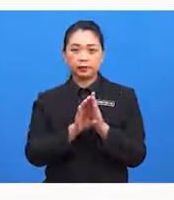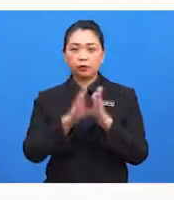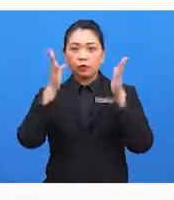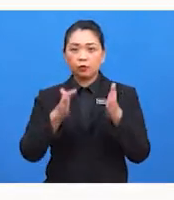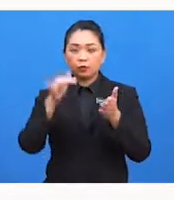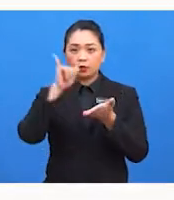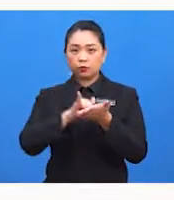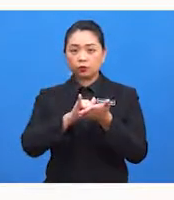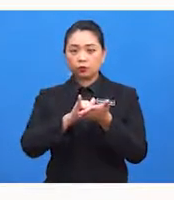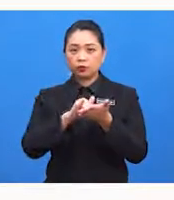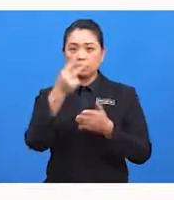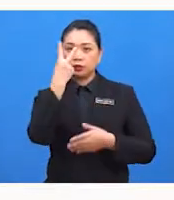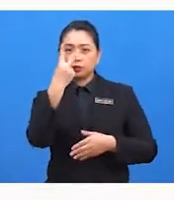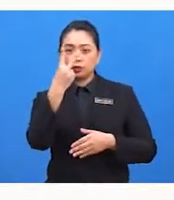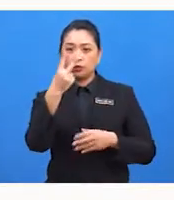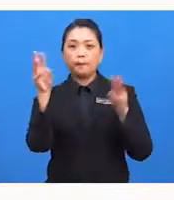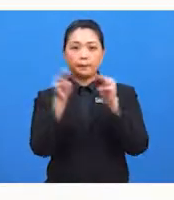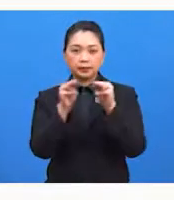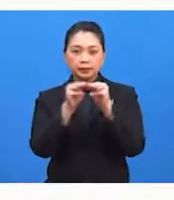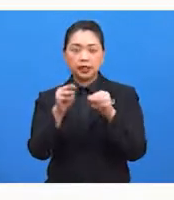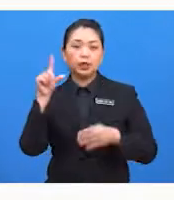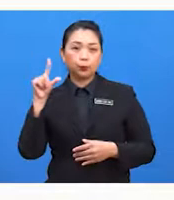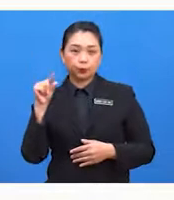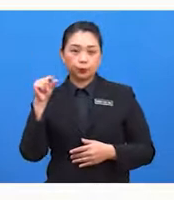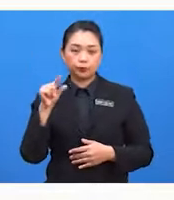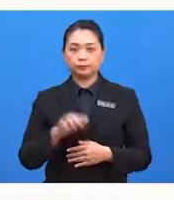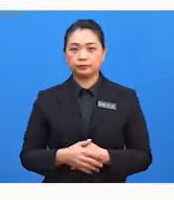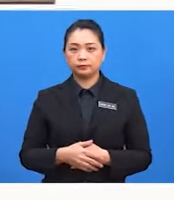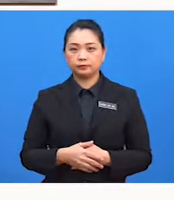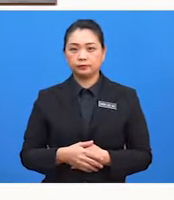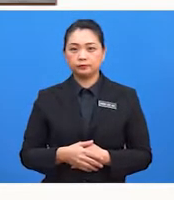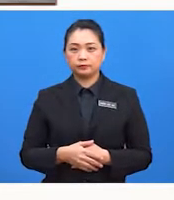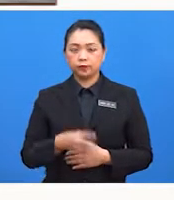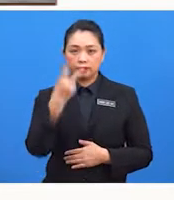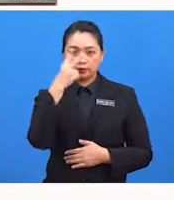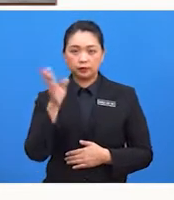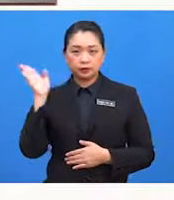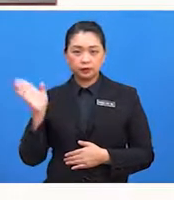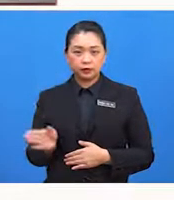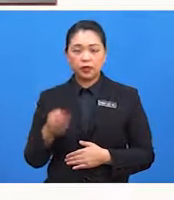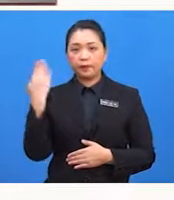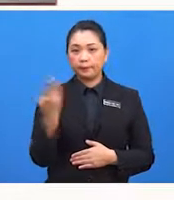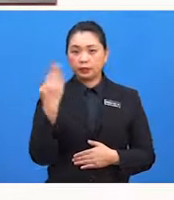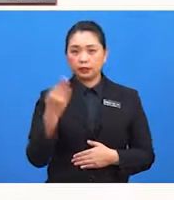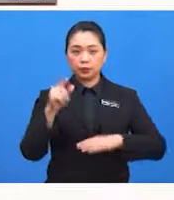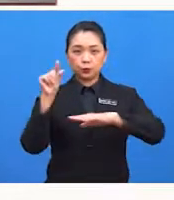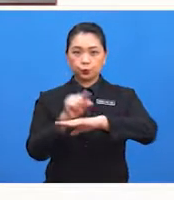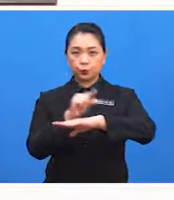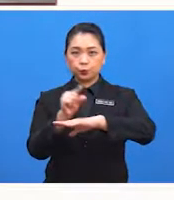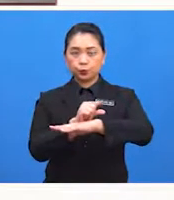seperti pandangan dari seekor burung. Pandangan ini biasanya